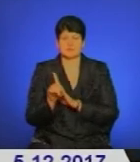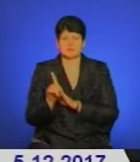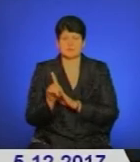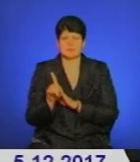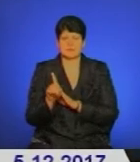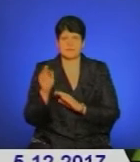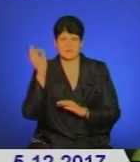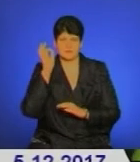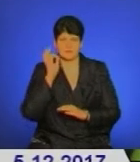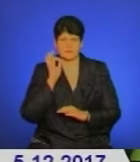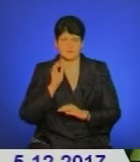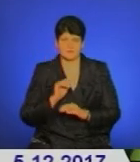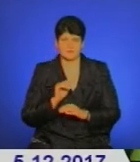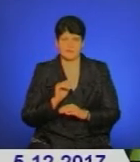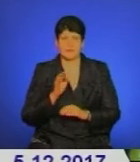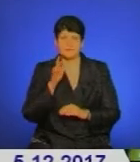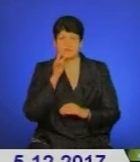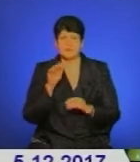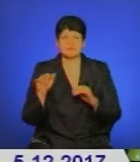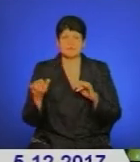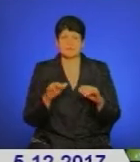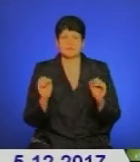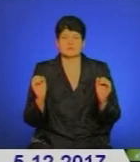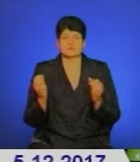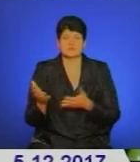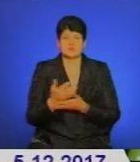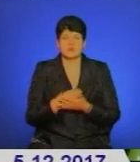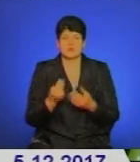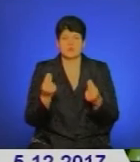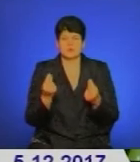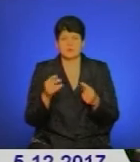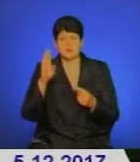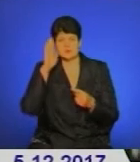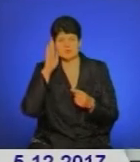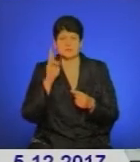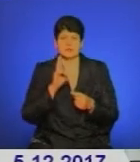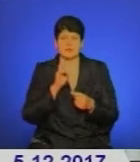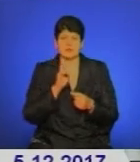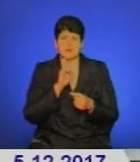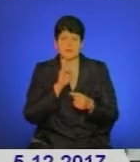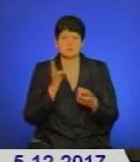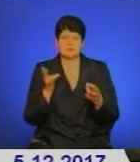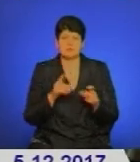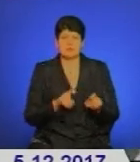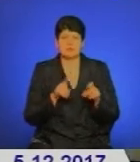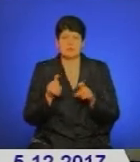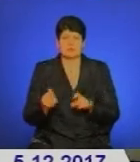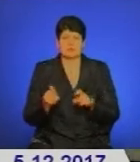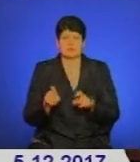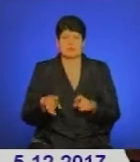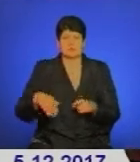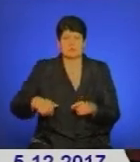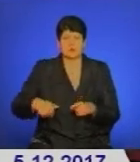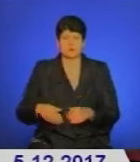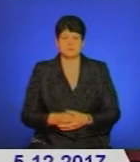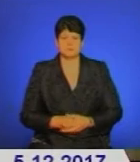запустить с Германией. Під час заходу зібрали кошти для хлопчика з Кременця, якому потрібна пересадка нирок. Богдана Сарабун, Андрій